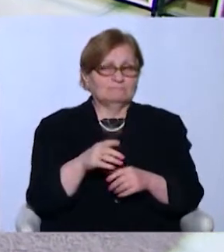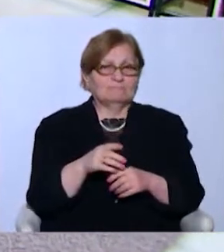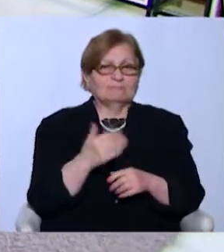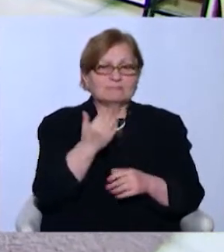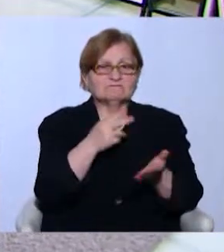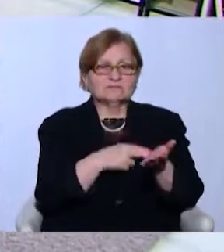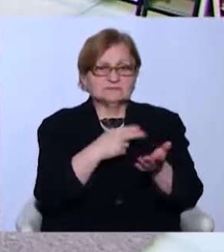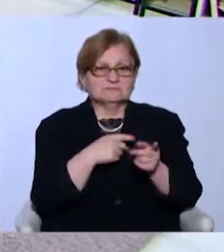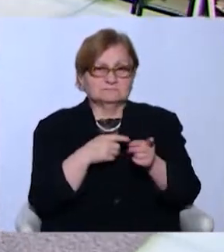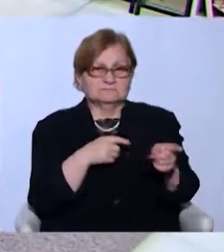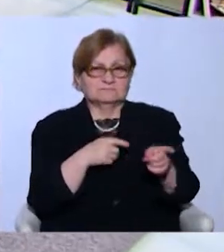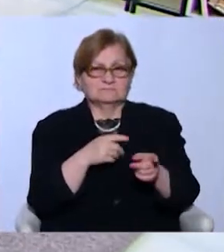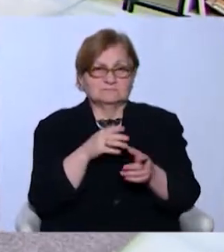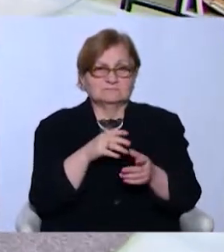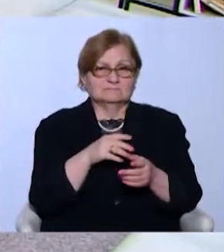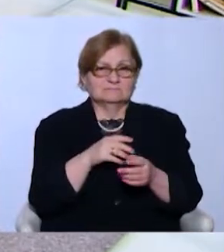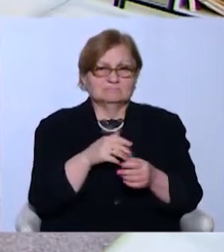სახელმძღვანელოდან ბადაშორის კარგი